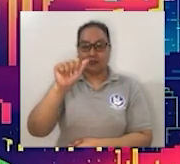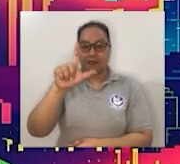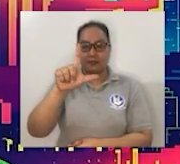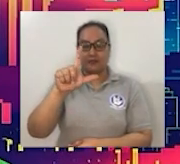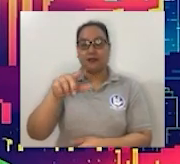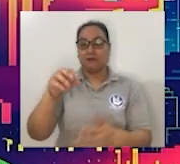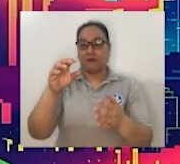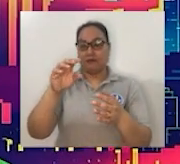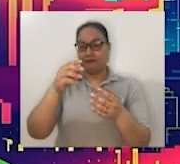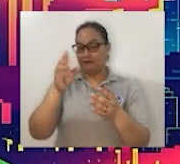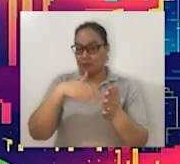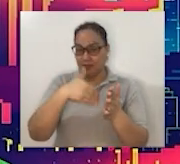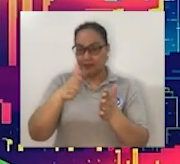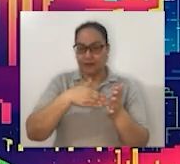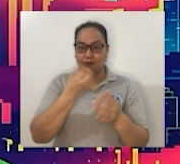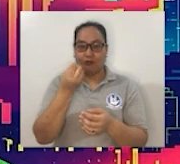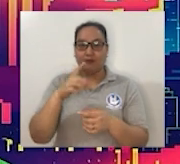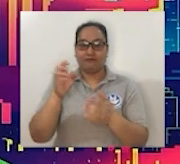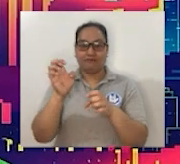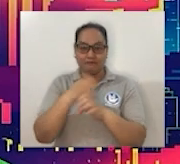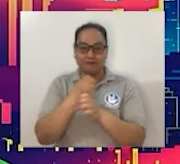ng mga Instagram worthy pictures?